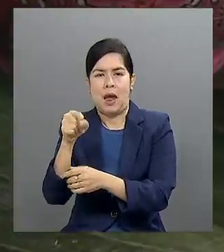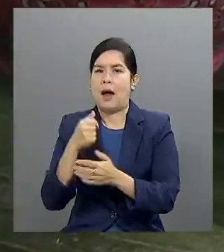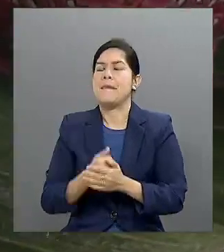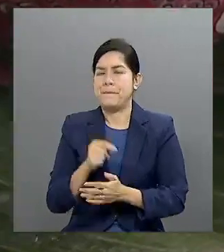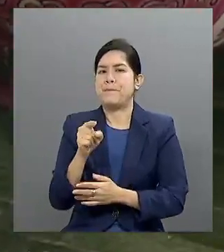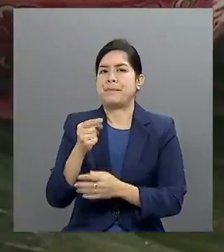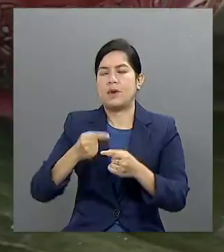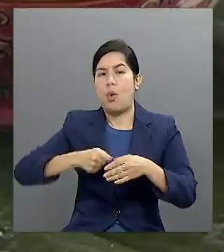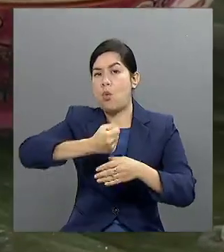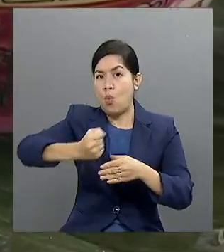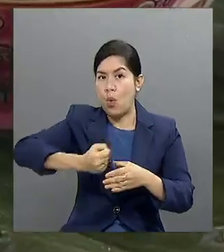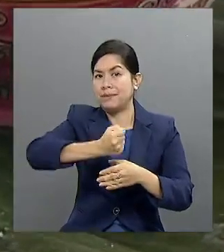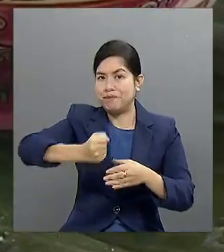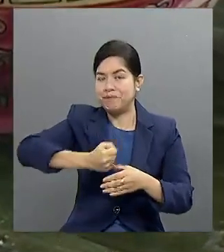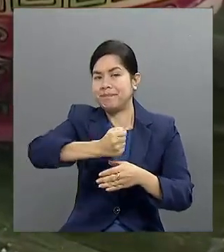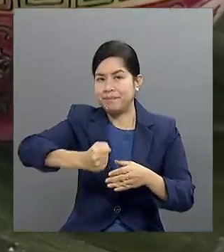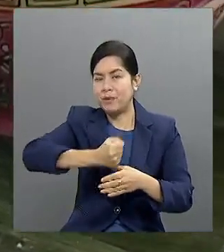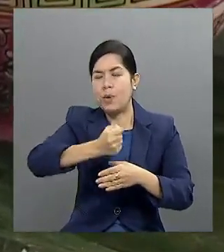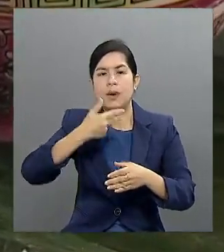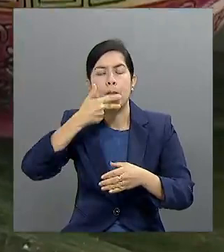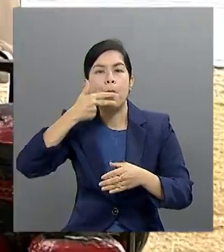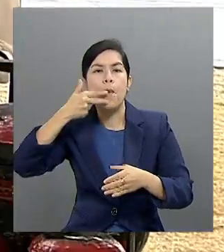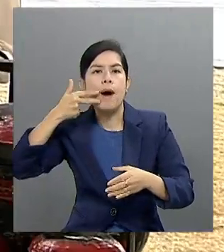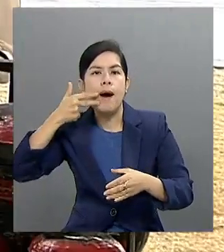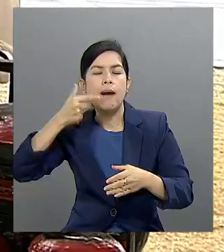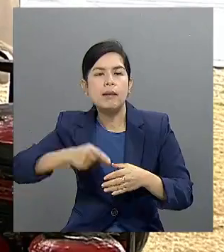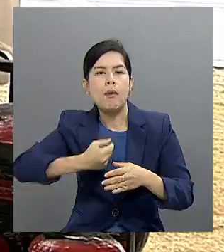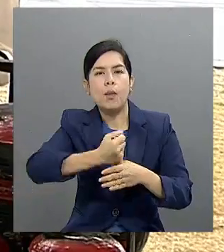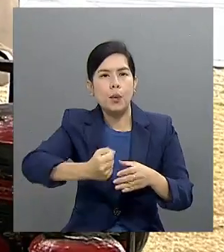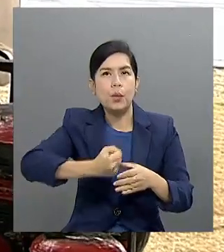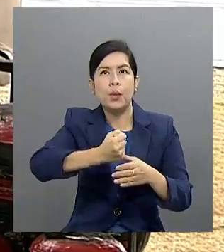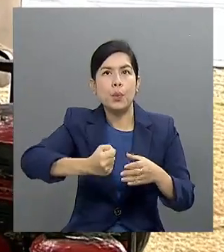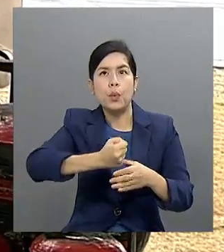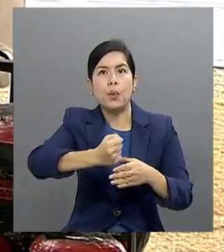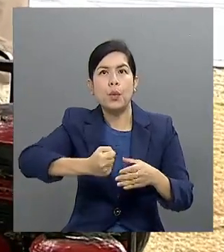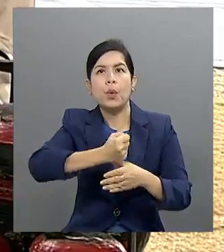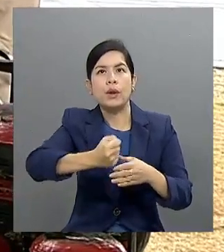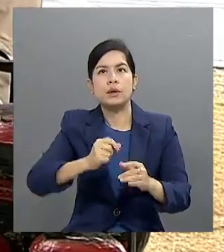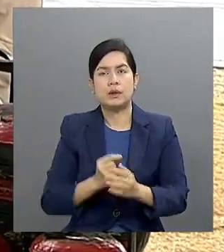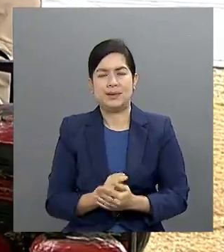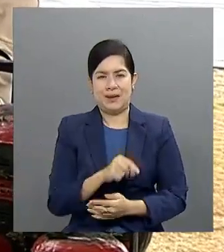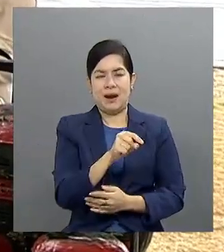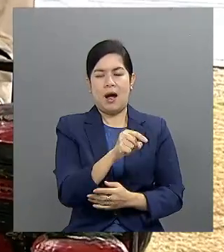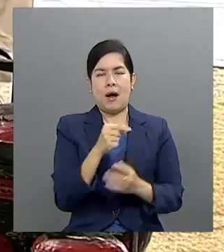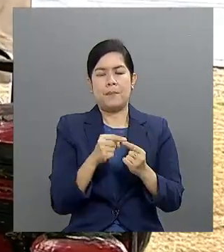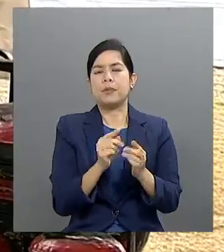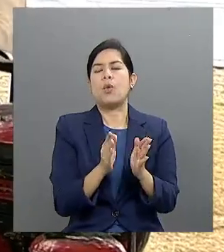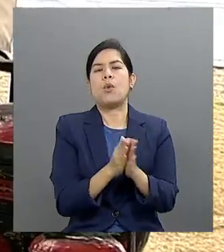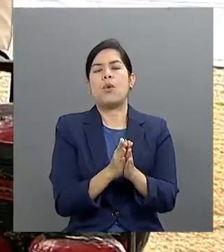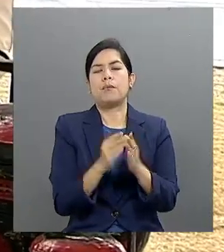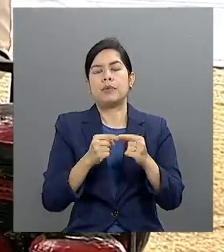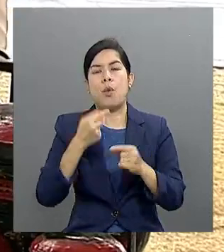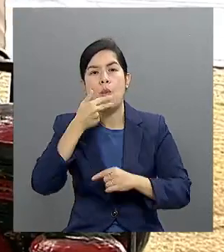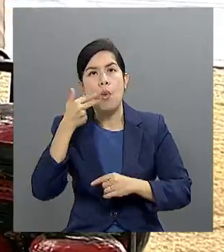นกับน้ำตาลทราย ก็จะหวานเข้าไปอีก ใช่ก็คืออย่างลูกชุบเขาใส่กะทิแต่อันนี้ก็คือจะไม่มีค่ะมีแค่ถั่วกับน้ำตาลทรายเป็นส่วนผสมหลัก